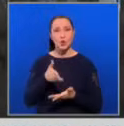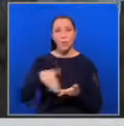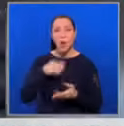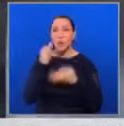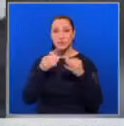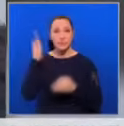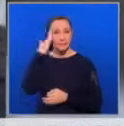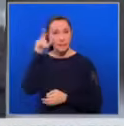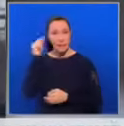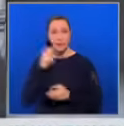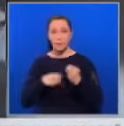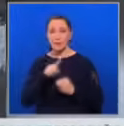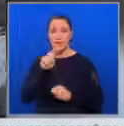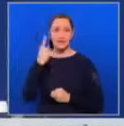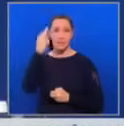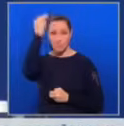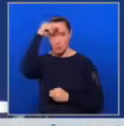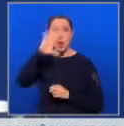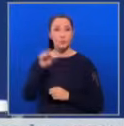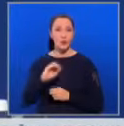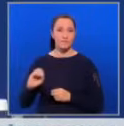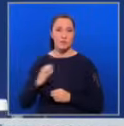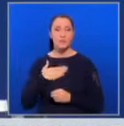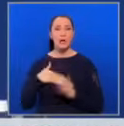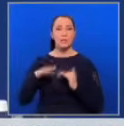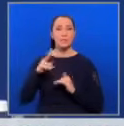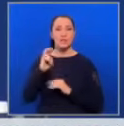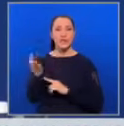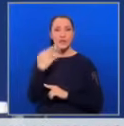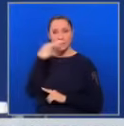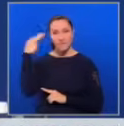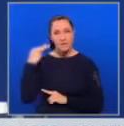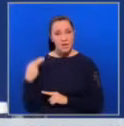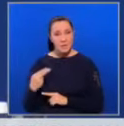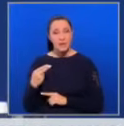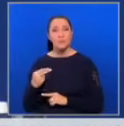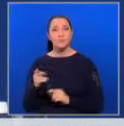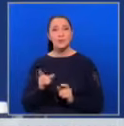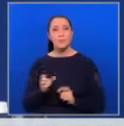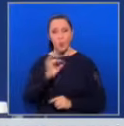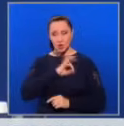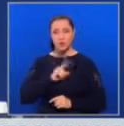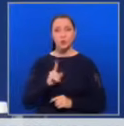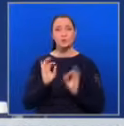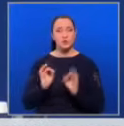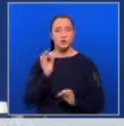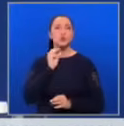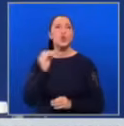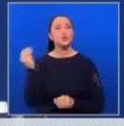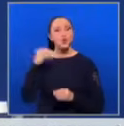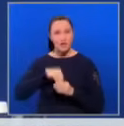проблемът е не само български а общоевропейски има над 20 000 компании контрагенти които всъщност участват